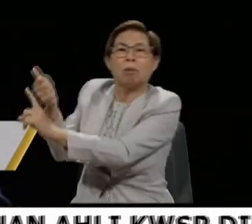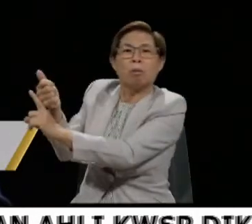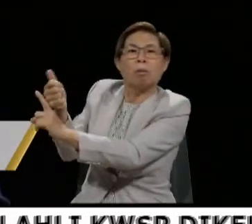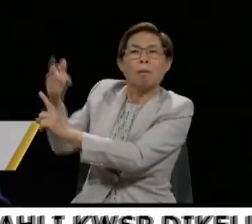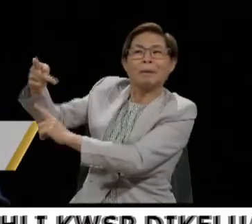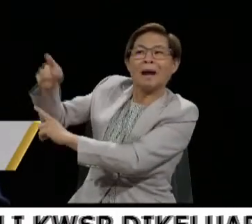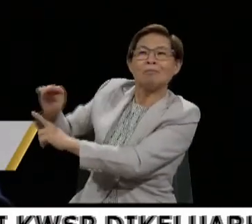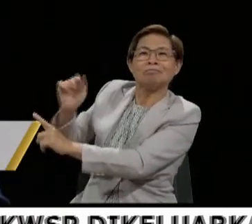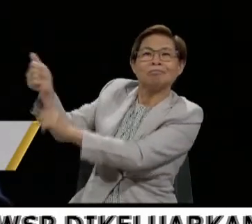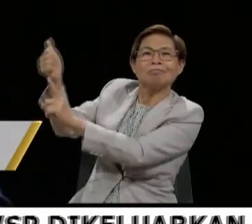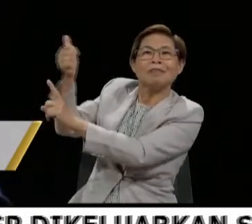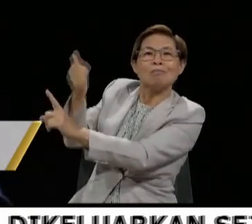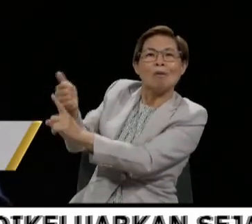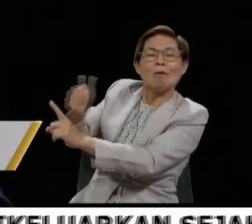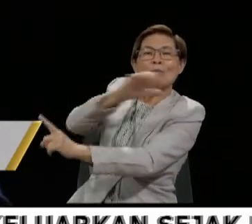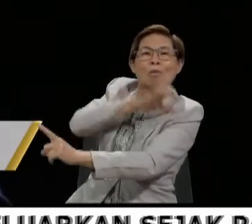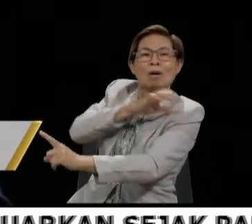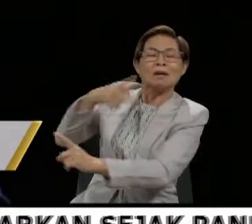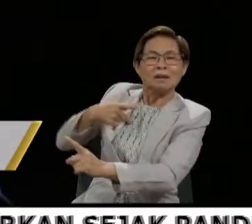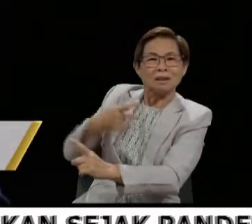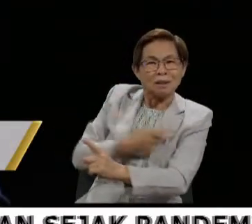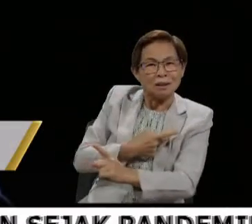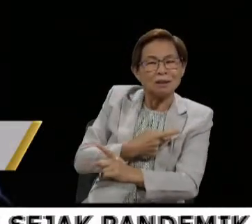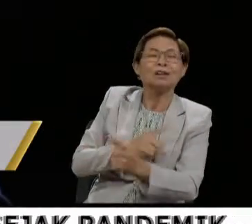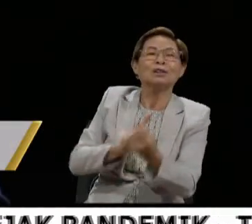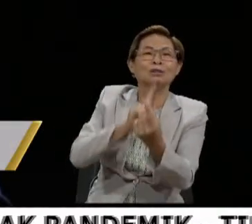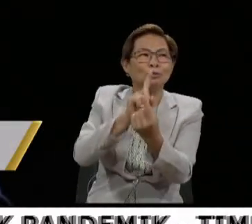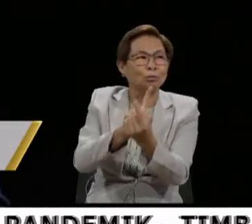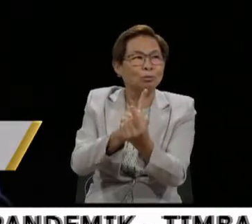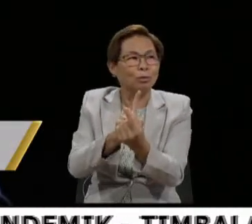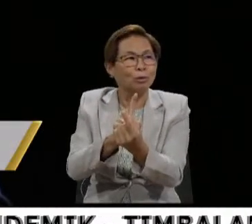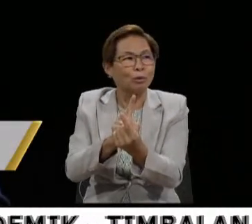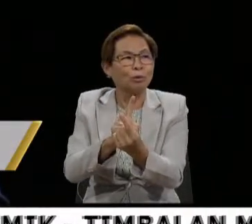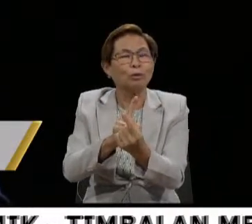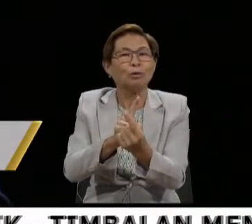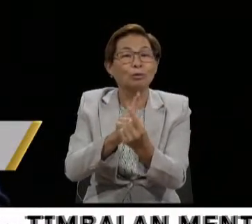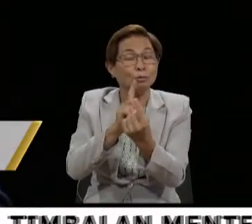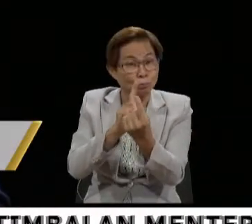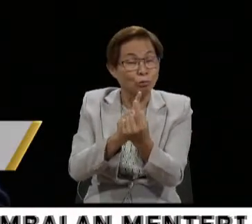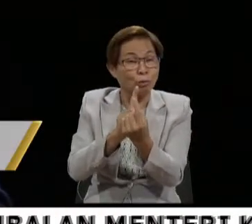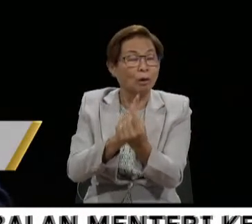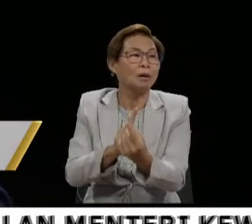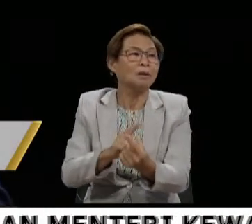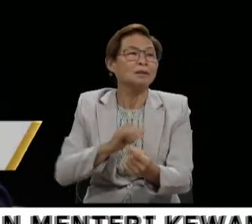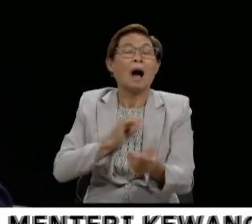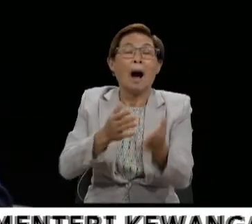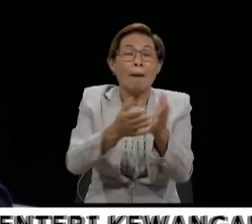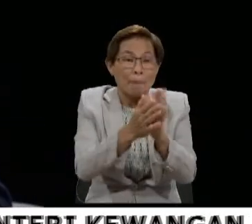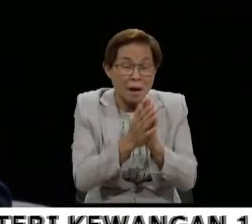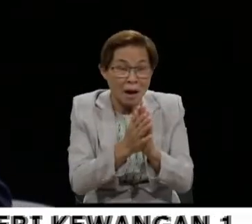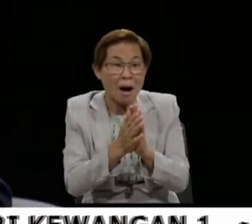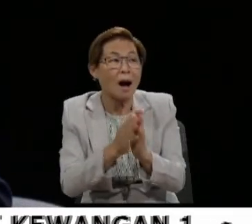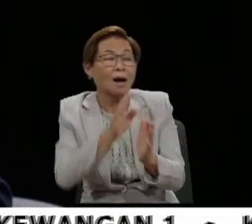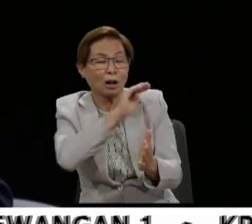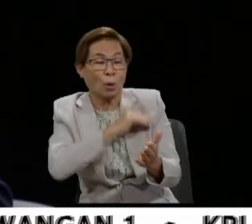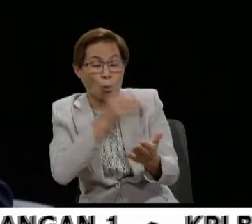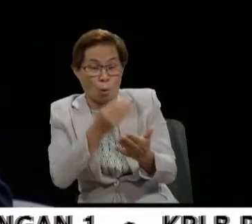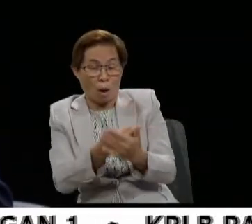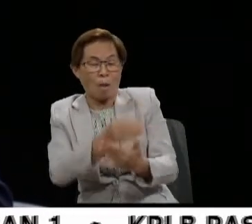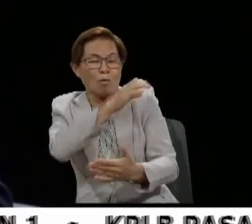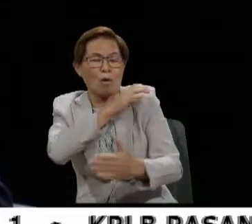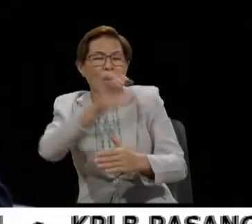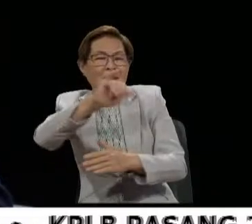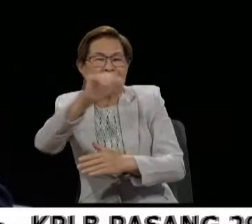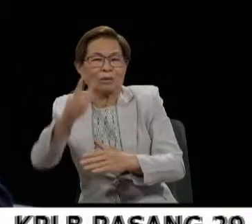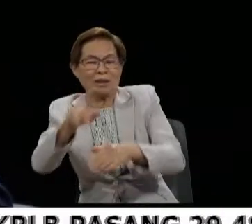amat berhormat Perdana Menteri kita jumpa kali setahun dan saya di peringkat Kementerian kewangan tiap-tiap bulan er mempengerusikan